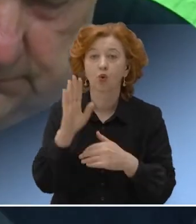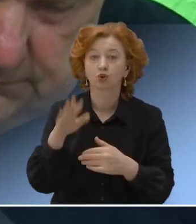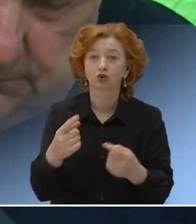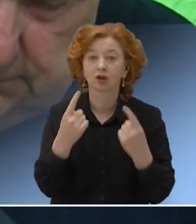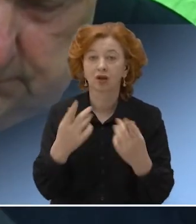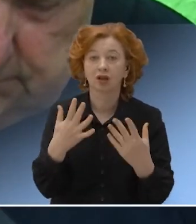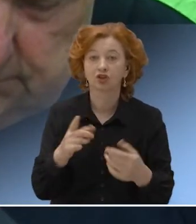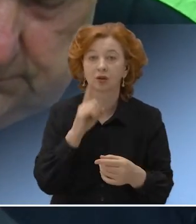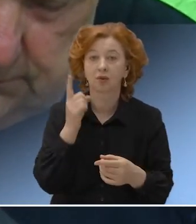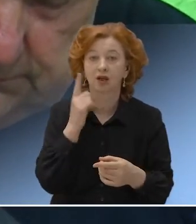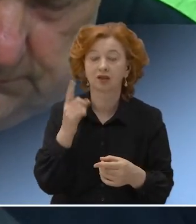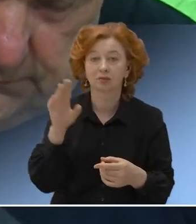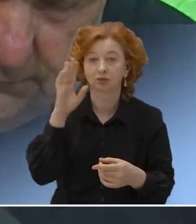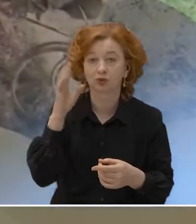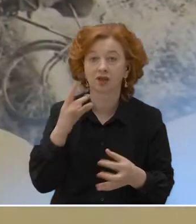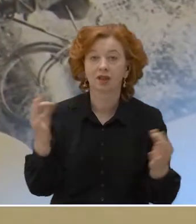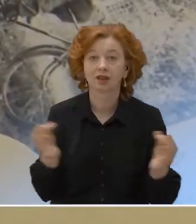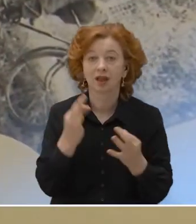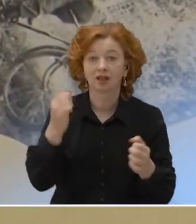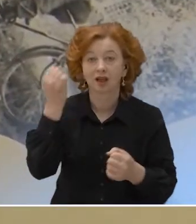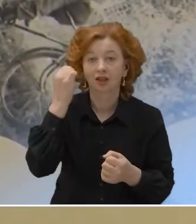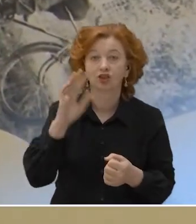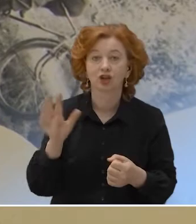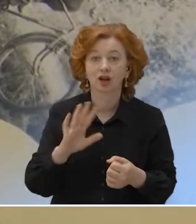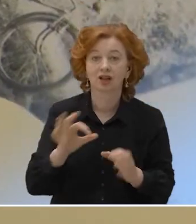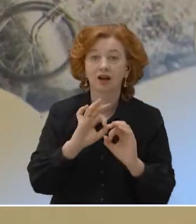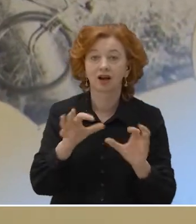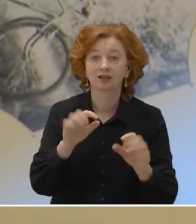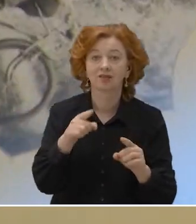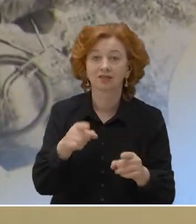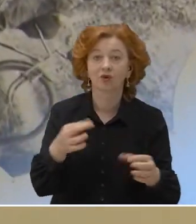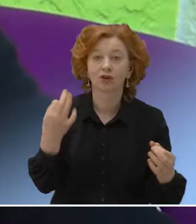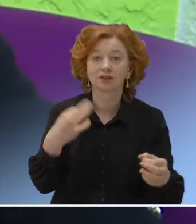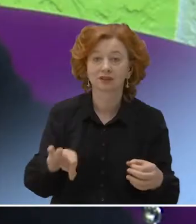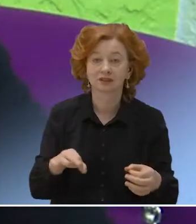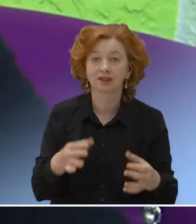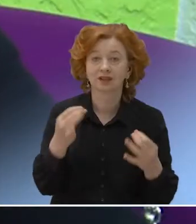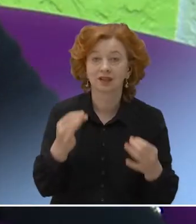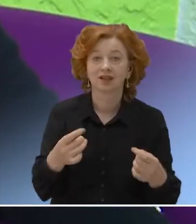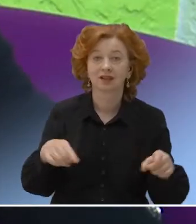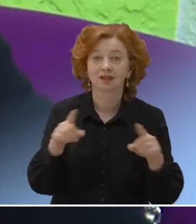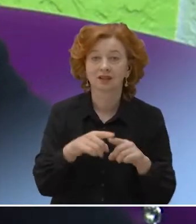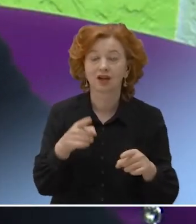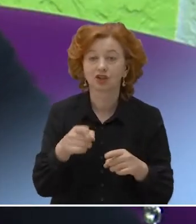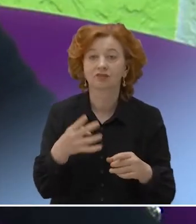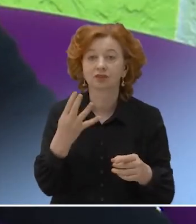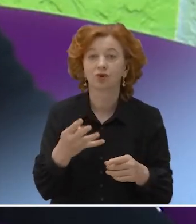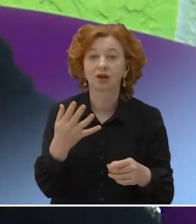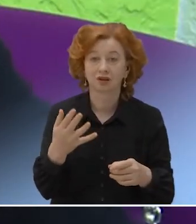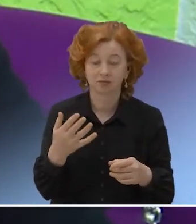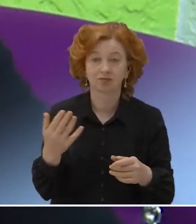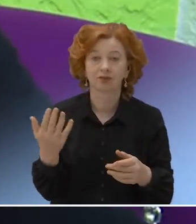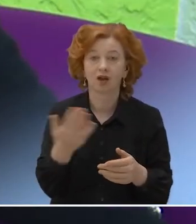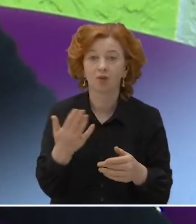еще 17-летним юношей и никогда об этом не жалел, рассказывает его сын Юрий. Весной 43-го года